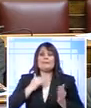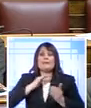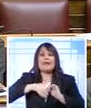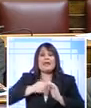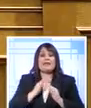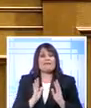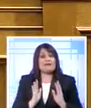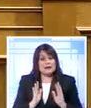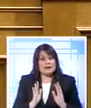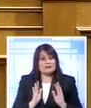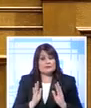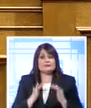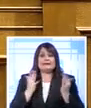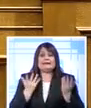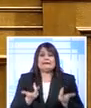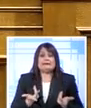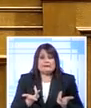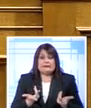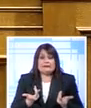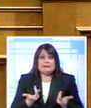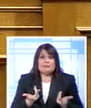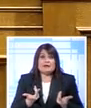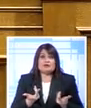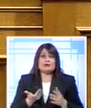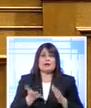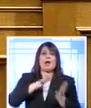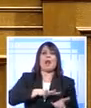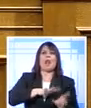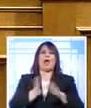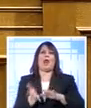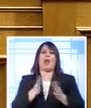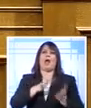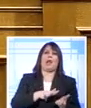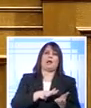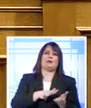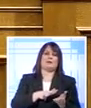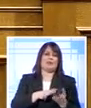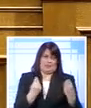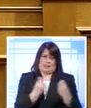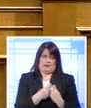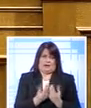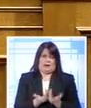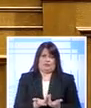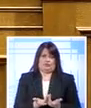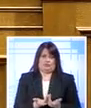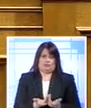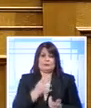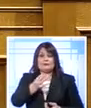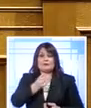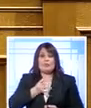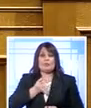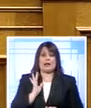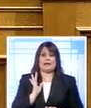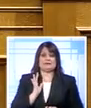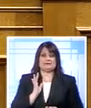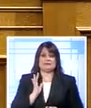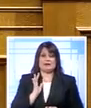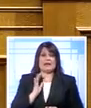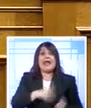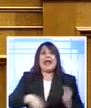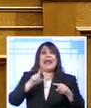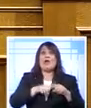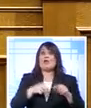εμάς είναι η αναντιστοιχία, η πανθομολογούμενη αναντιστοιχία σε αυτό που ψήφισε ο ελληνικός